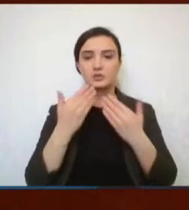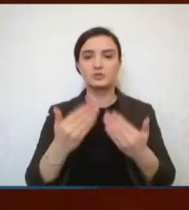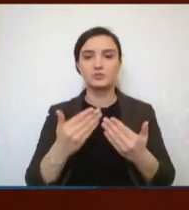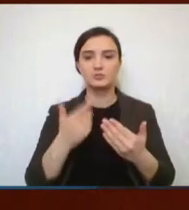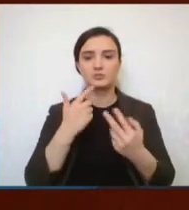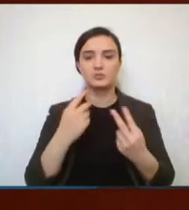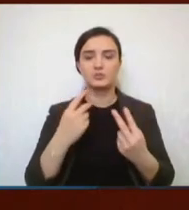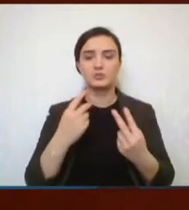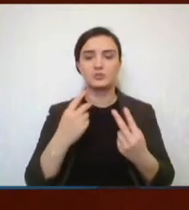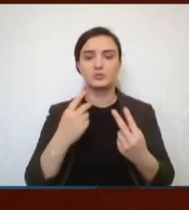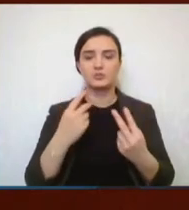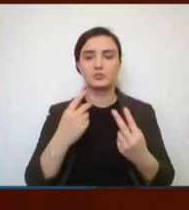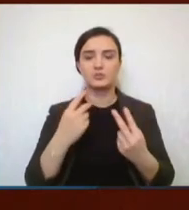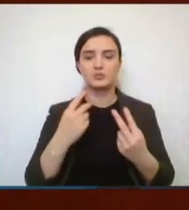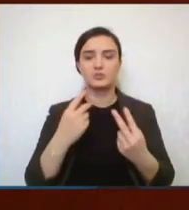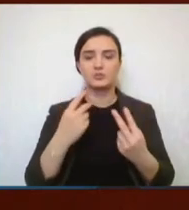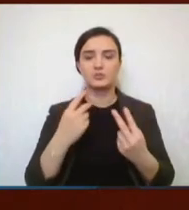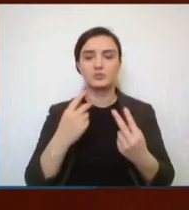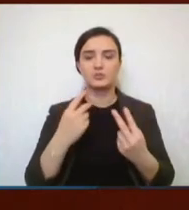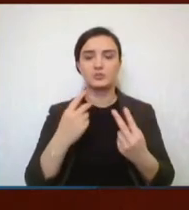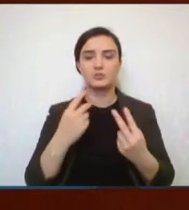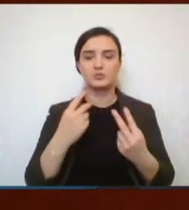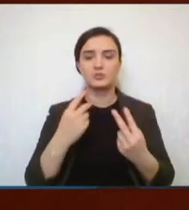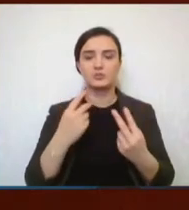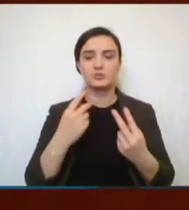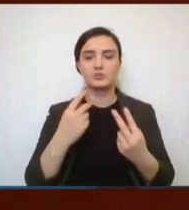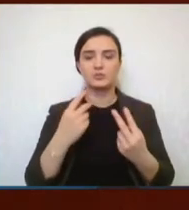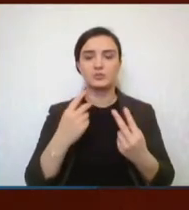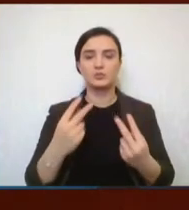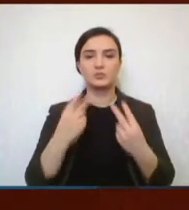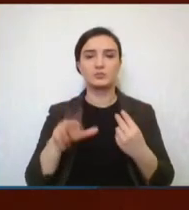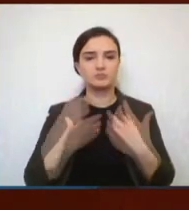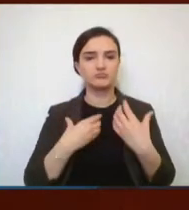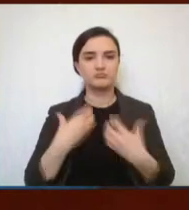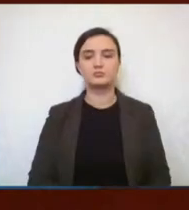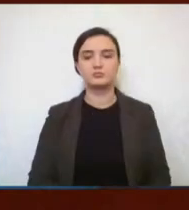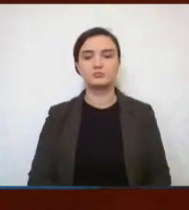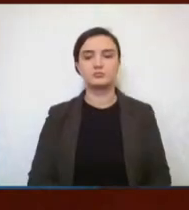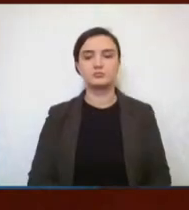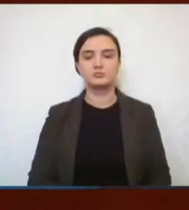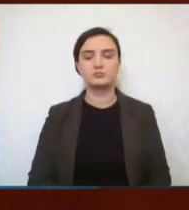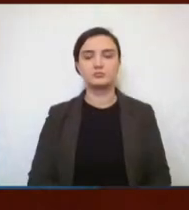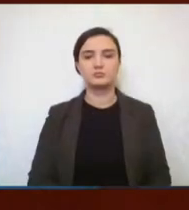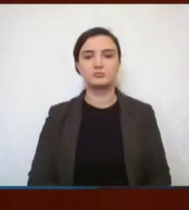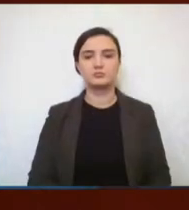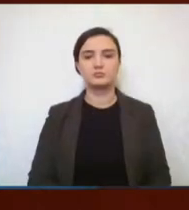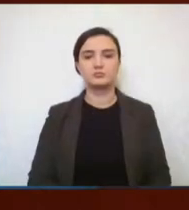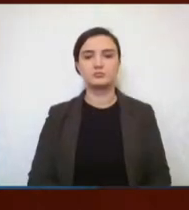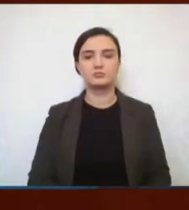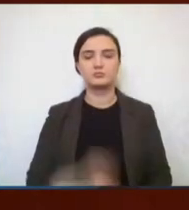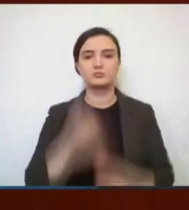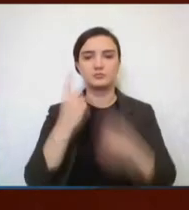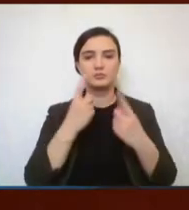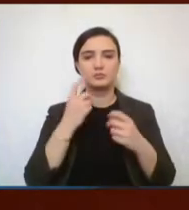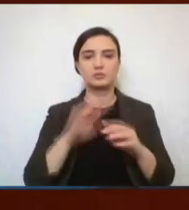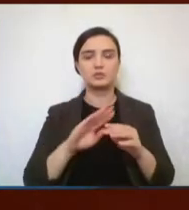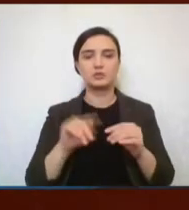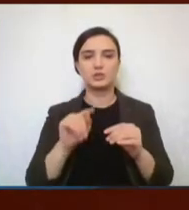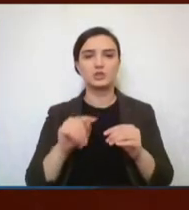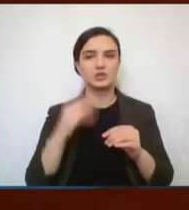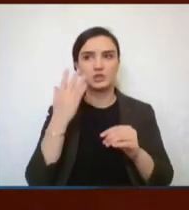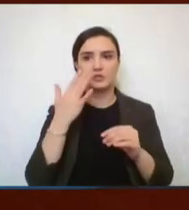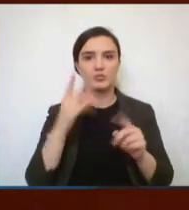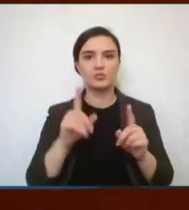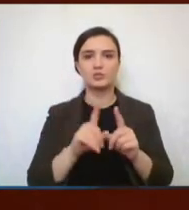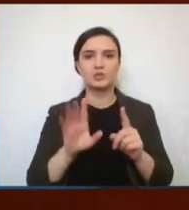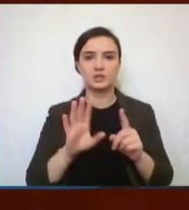აღელვებს, ეს გვაღელვებს ყველას. სამყაროში ინფორმაციის გარეშე დღეს არსებობა წარმოუდგენელი, რომ ეს ყოველთვის ასე იყო.